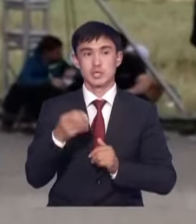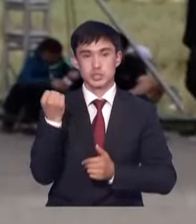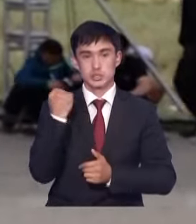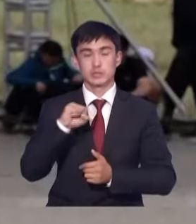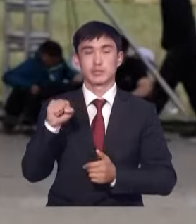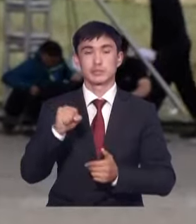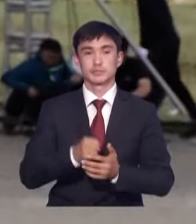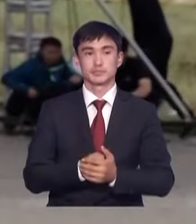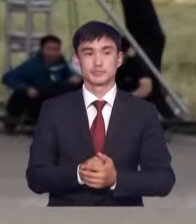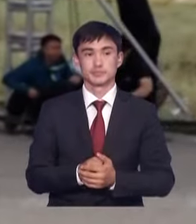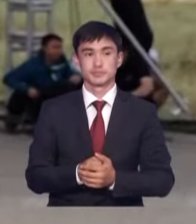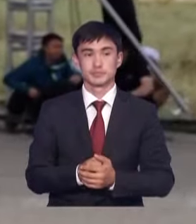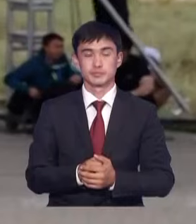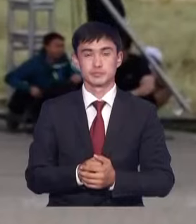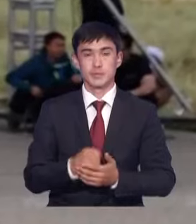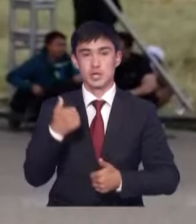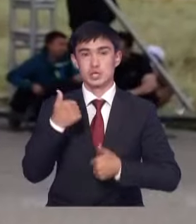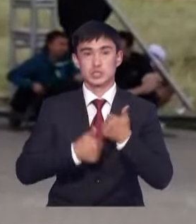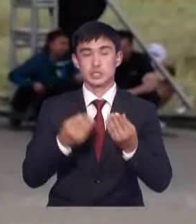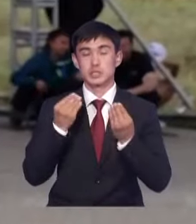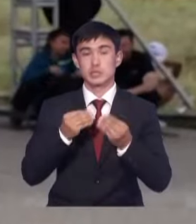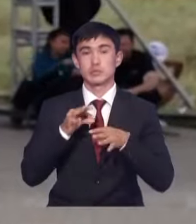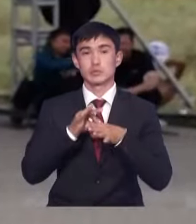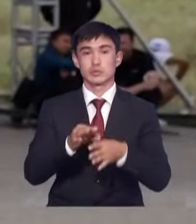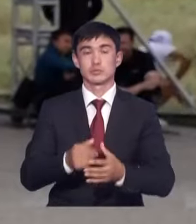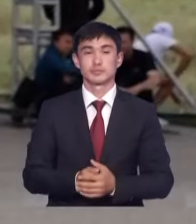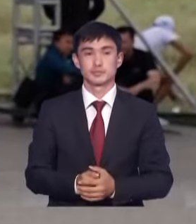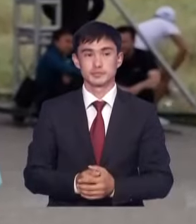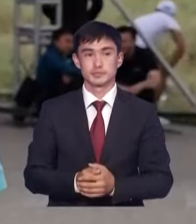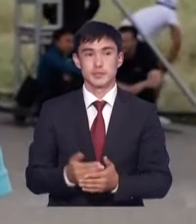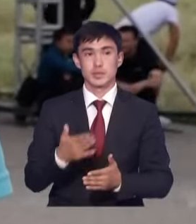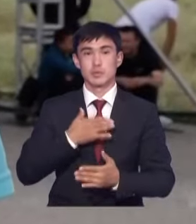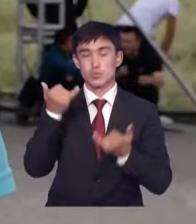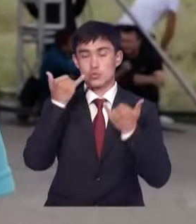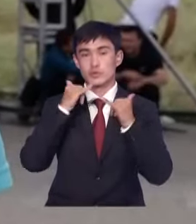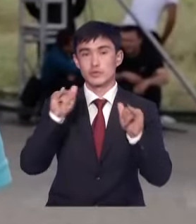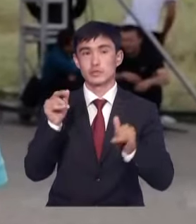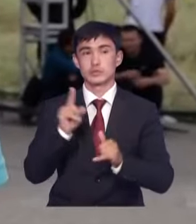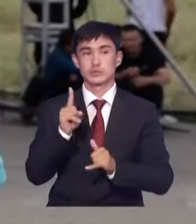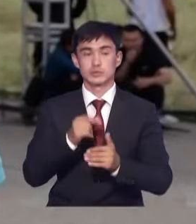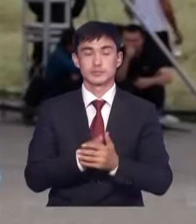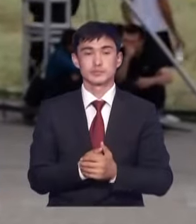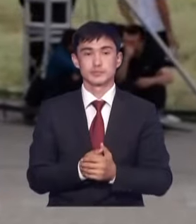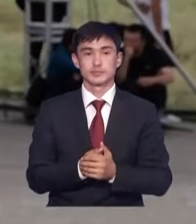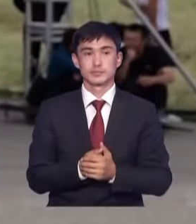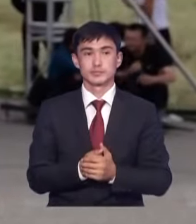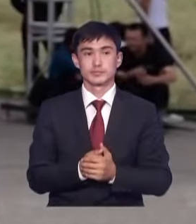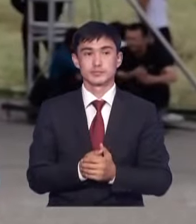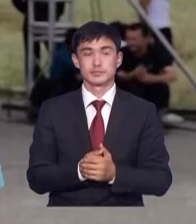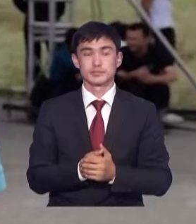алдым. Жарыс керемет өтті. Мені таңғалдырғаны